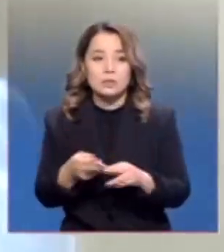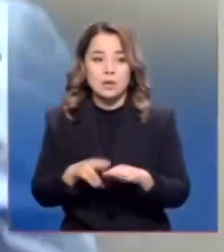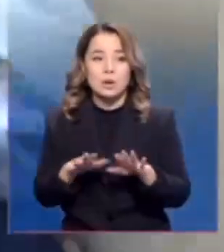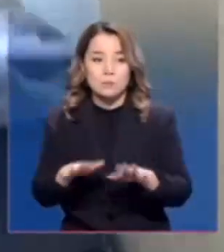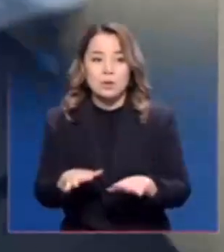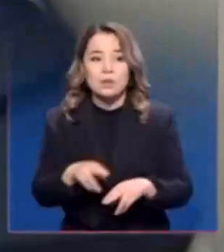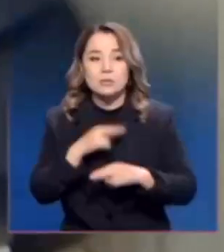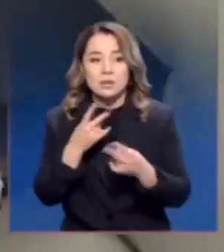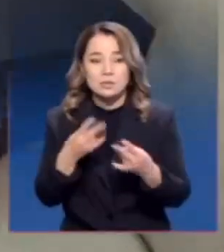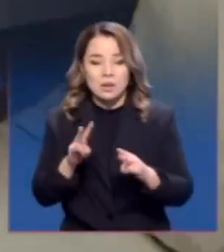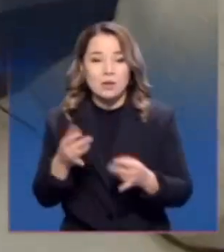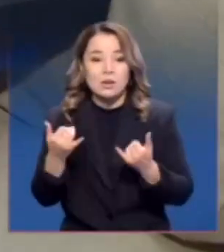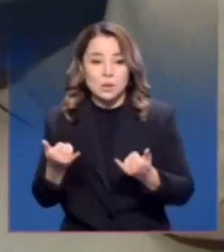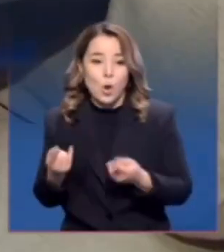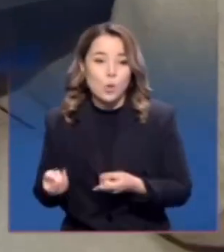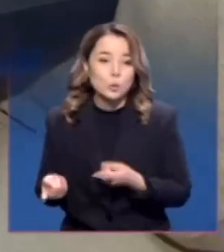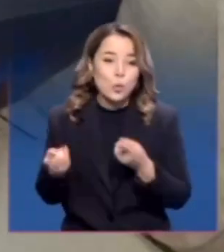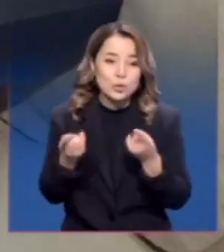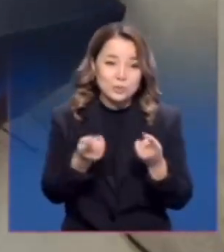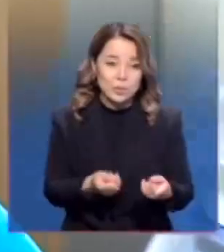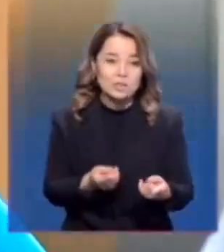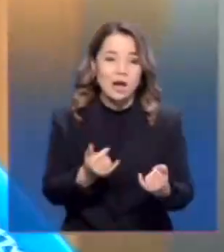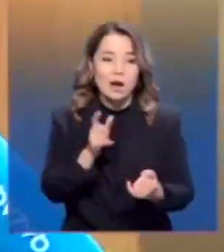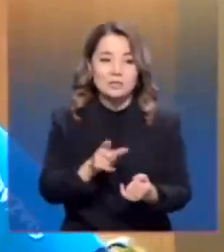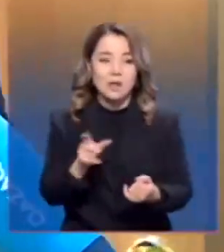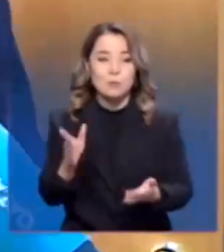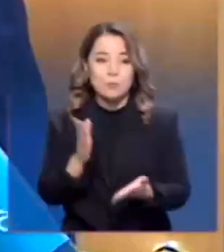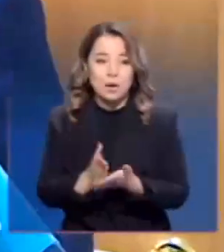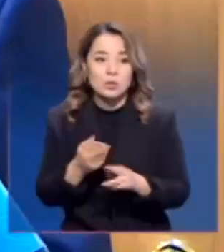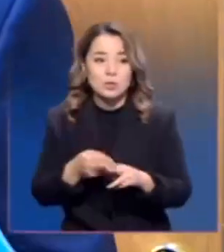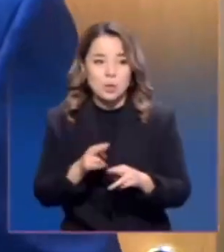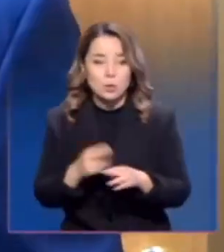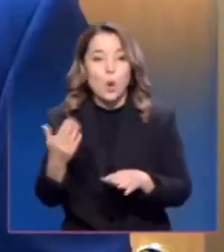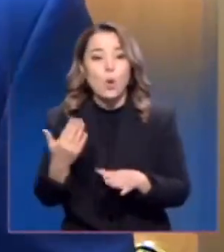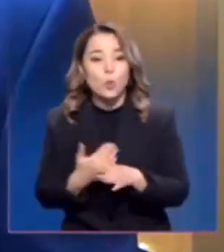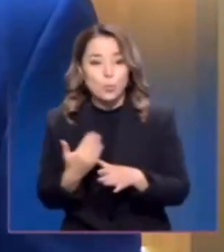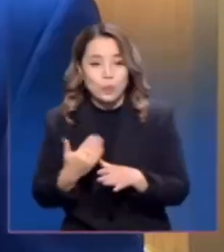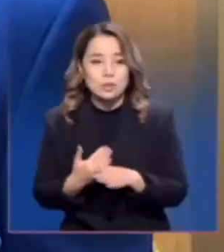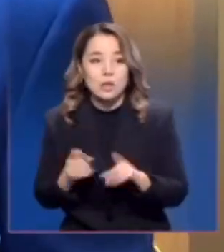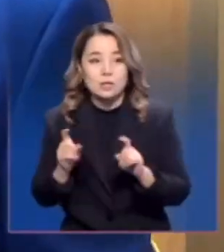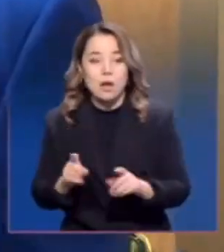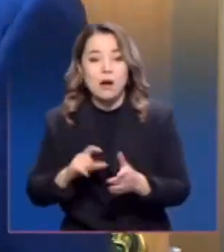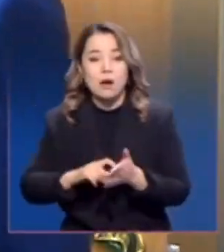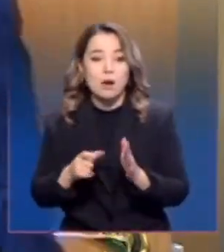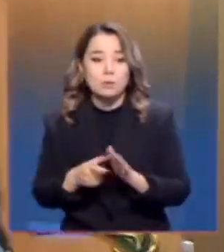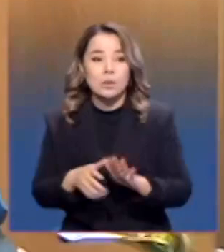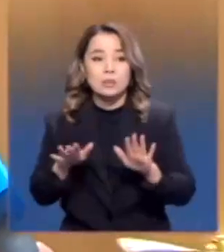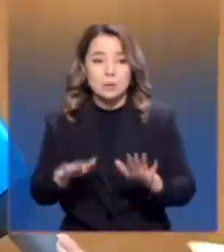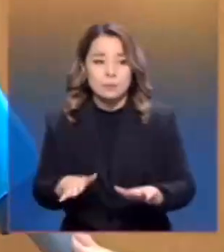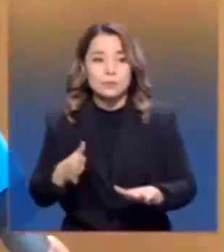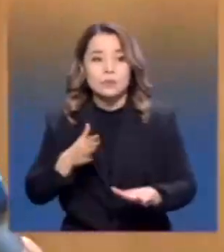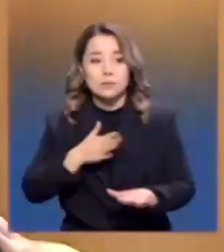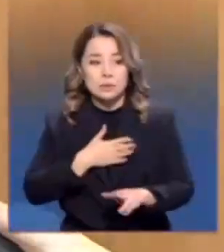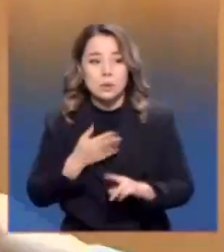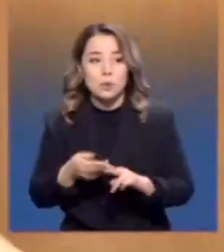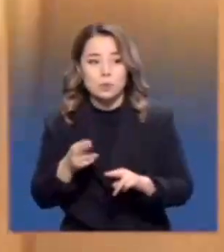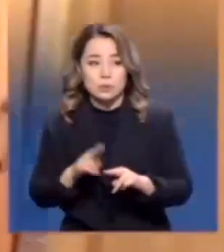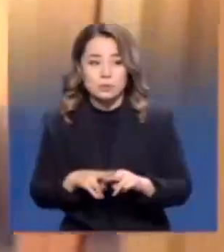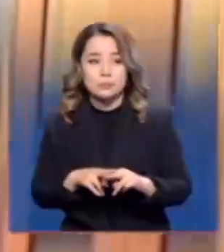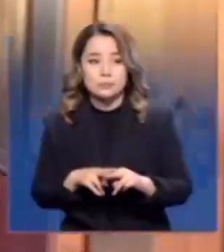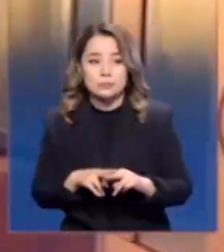назар аудармаңыздар. Енді көшіп кетіп жатқан азаматтар бар. Мынау енді осы көмекшімнің отыратын кабинеті болса,